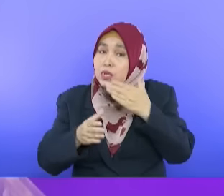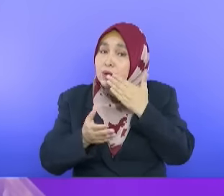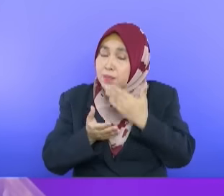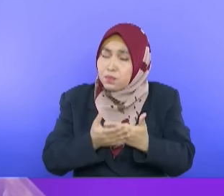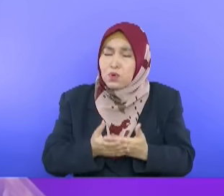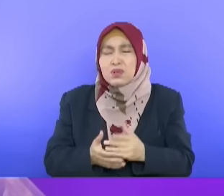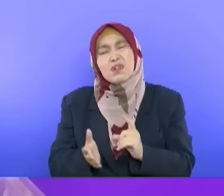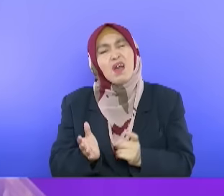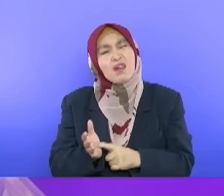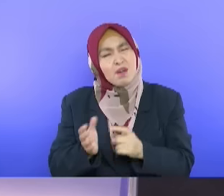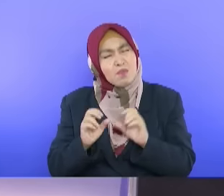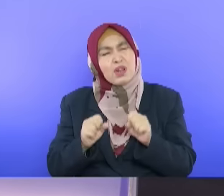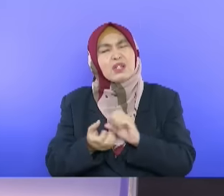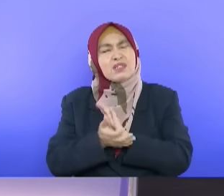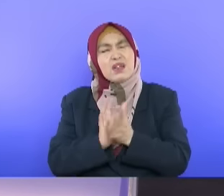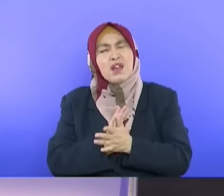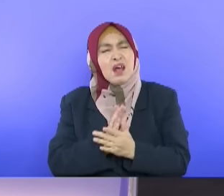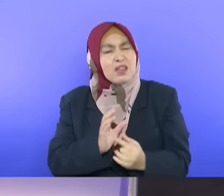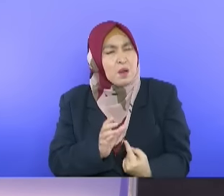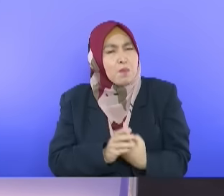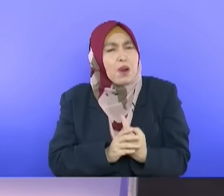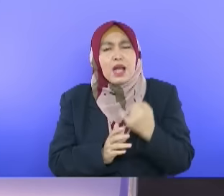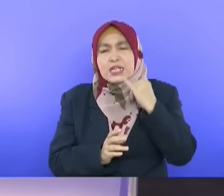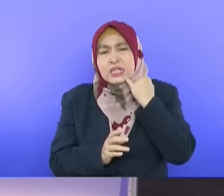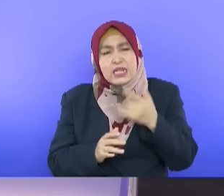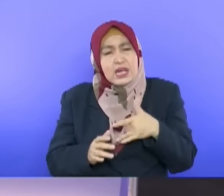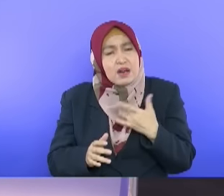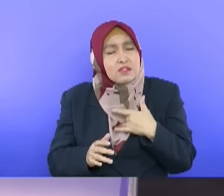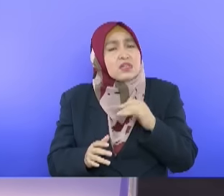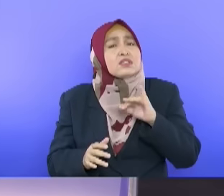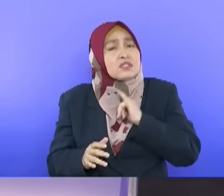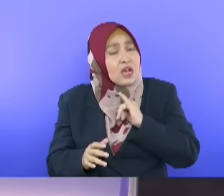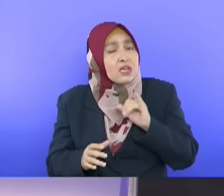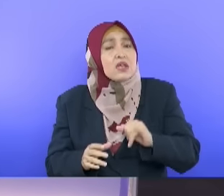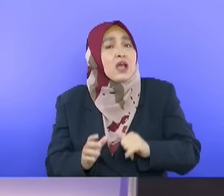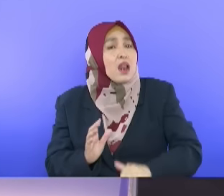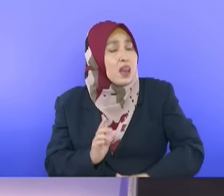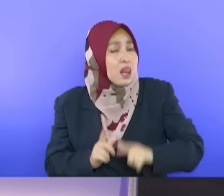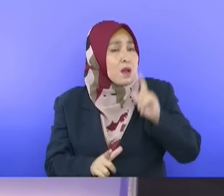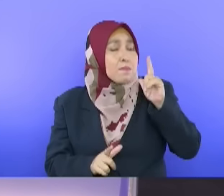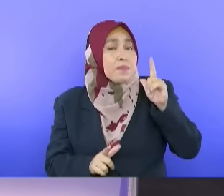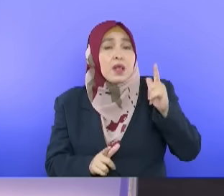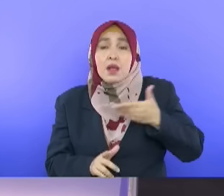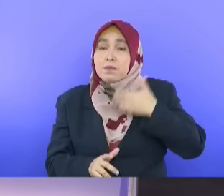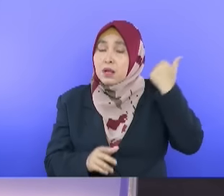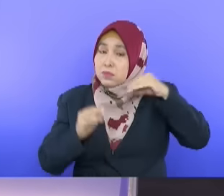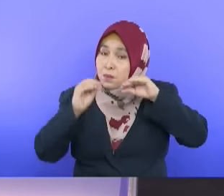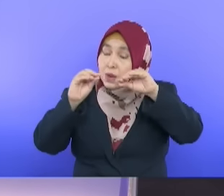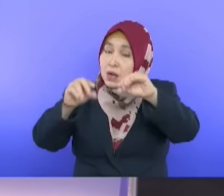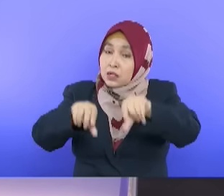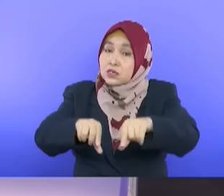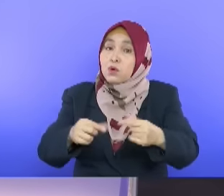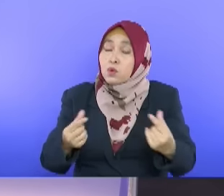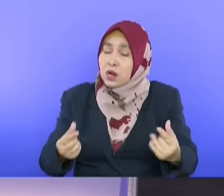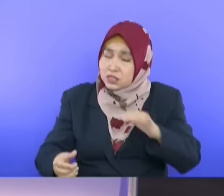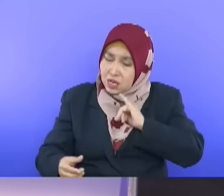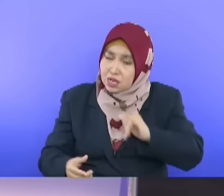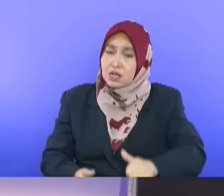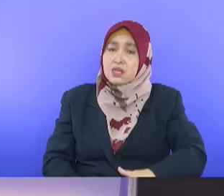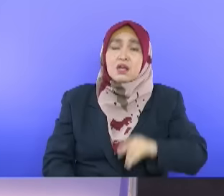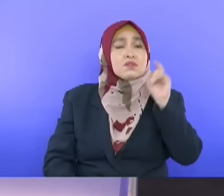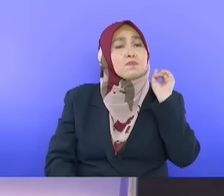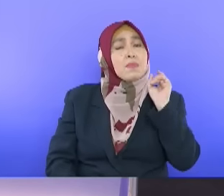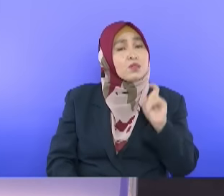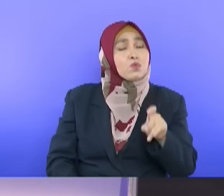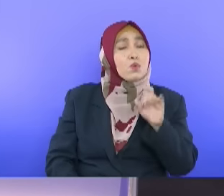pun kadang-kadang boleh jadi dirasakan saya yang lebih layak untuk mengajak Alquran contohnya saya yang